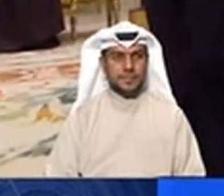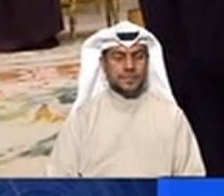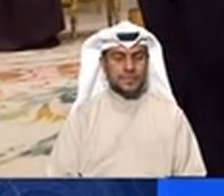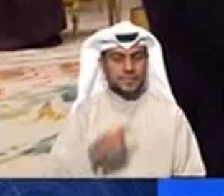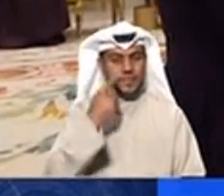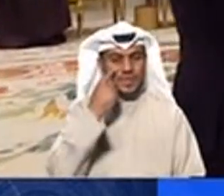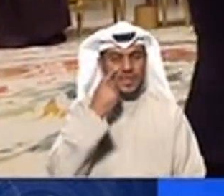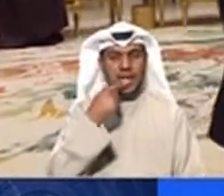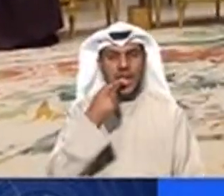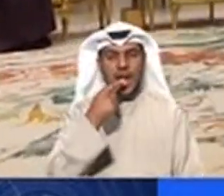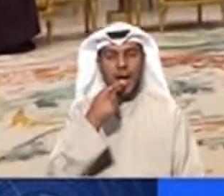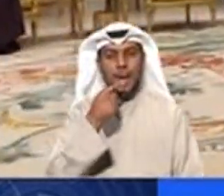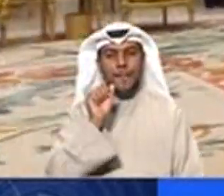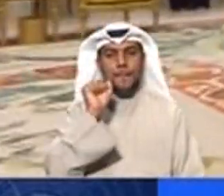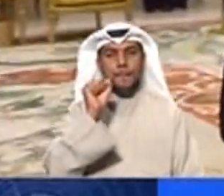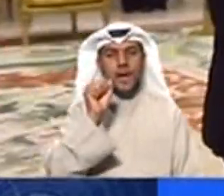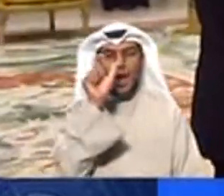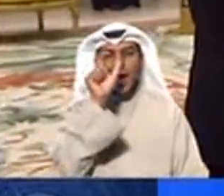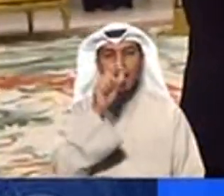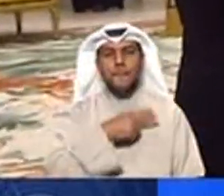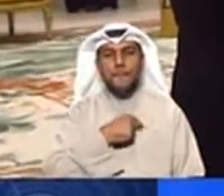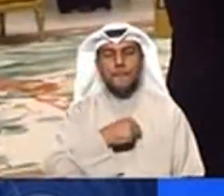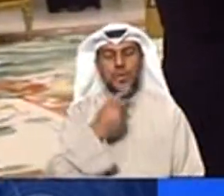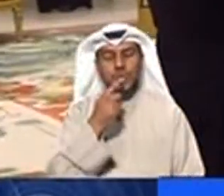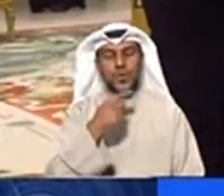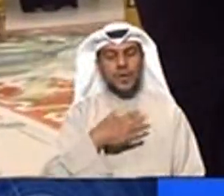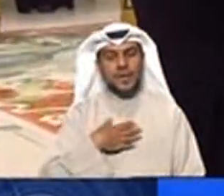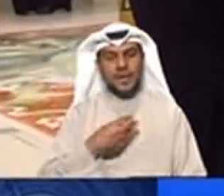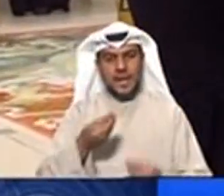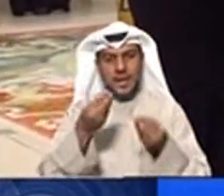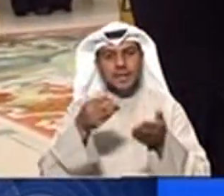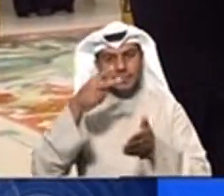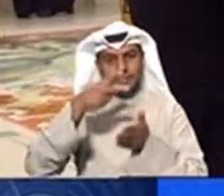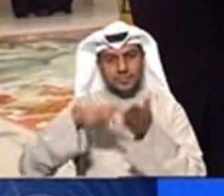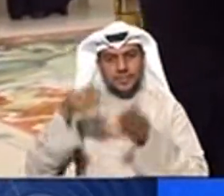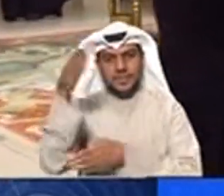طبعا اسمح لي انقل لك تحيات جمهورية مالطا واسمح لي اني اقدم لك ورقة اعتمادي.